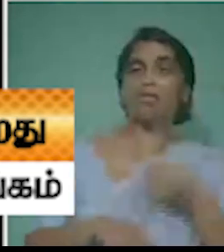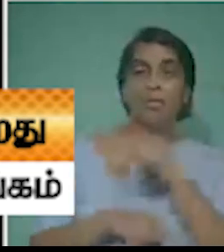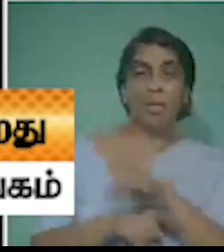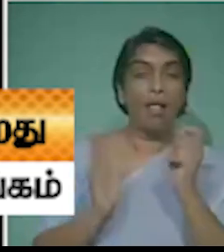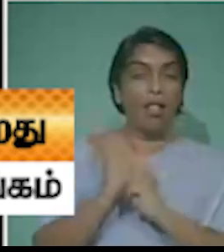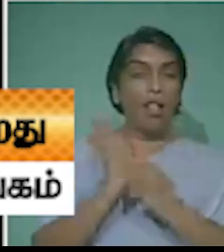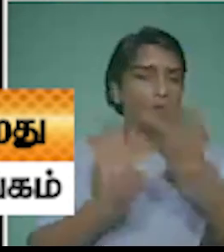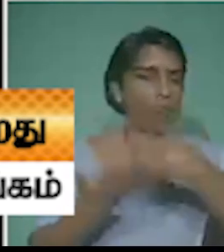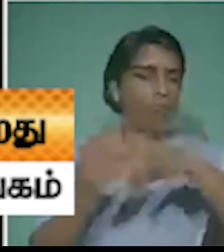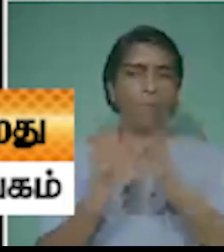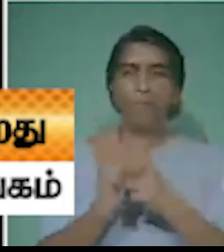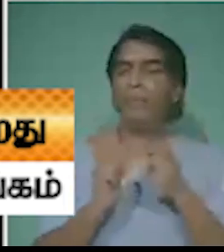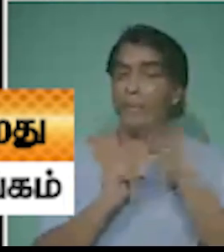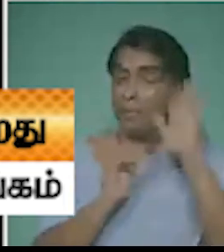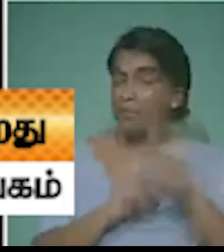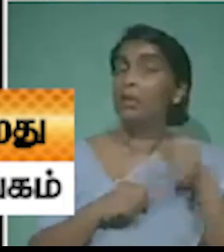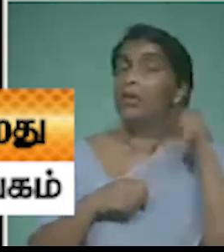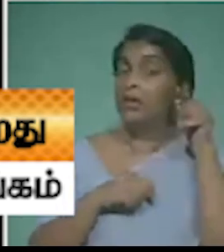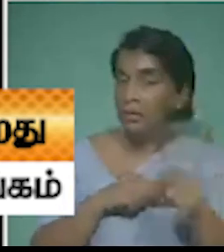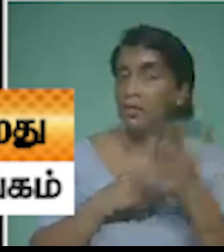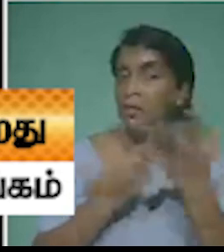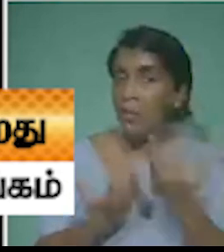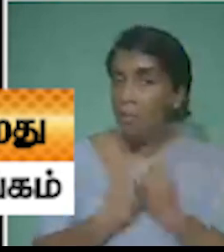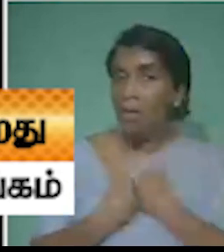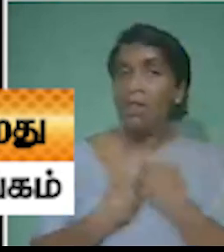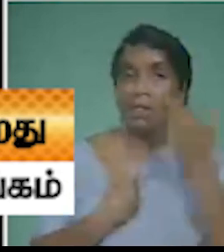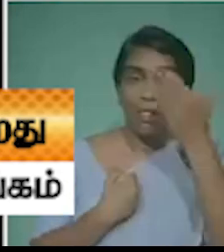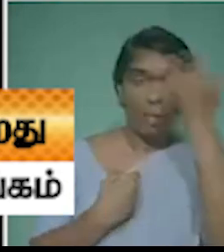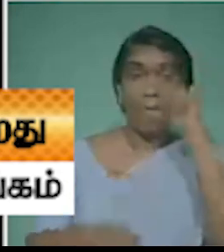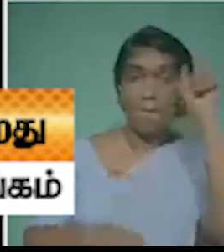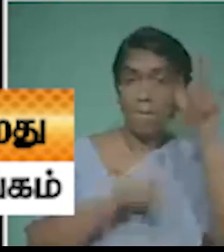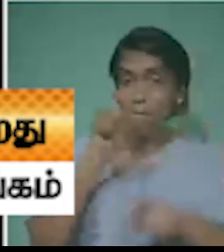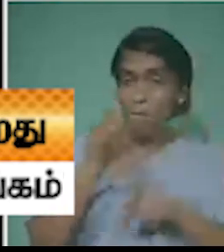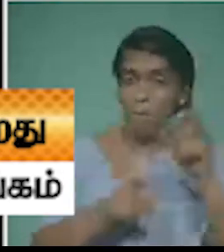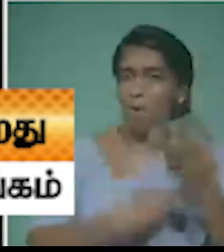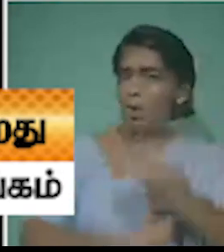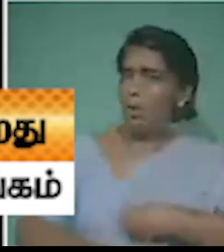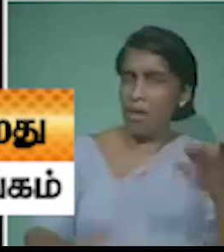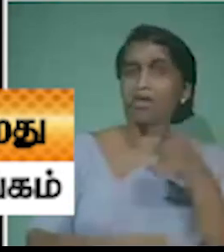You're not only going to destroy the Tamils or the Muslims, you're going to destroy yourselves as well, and that is what is happening.